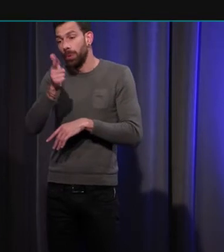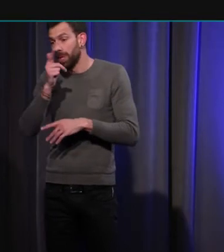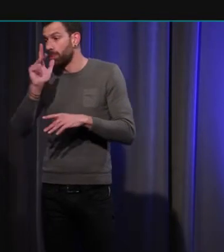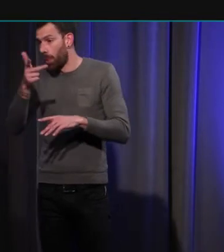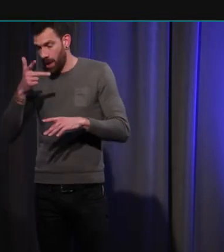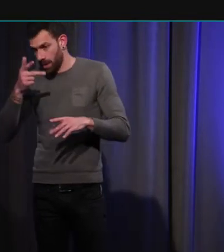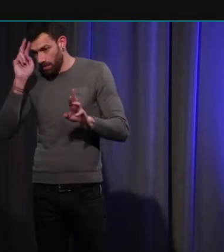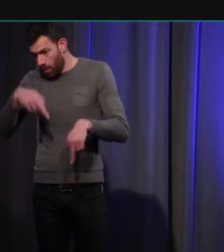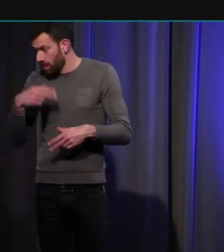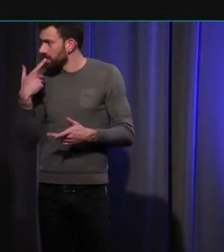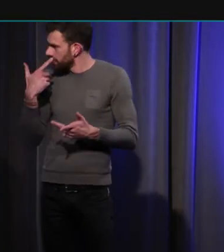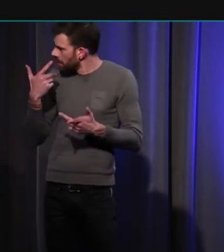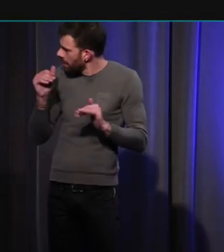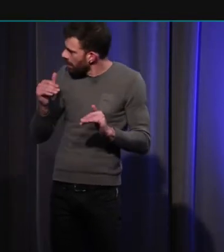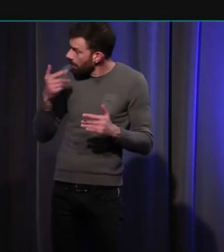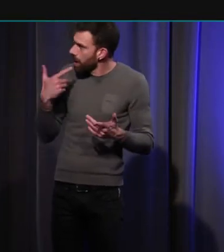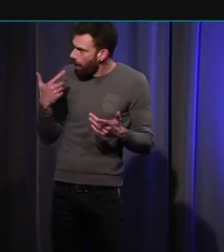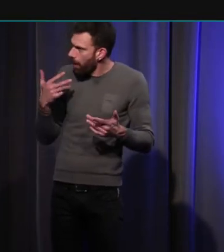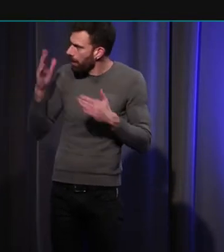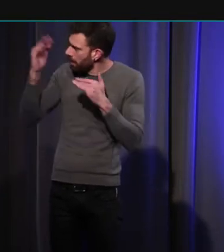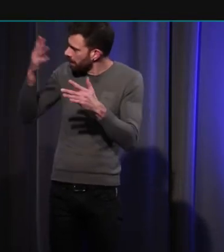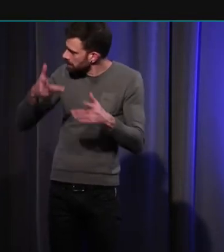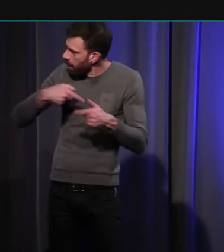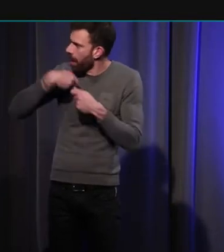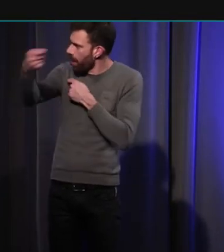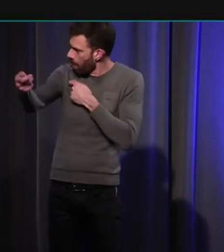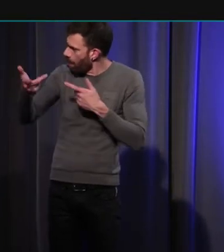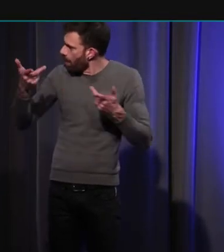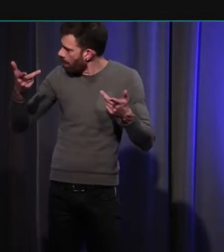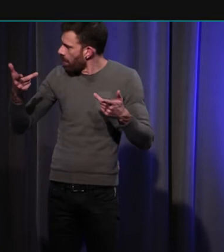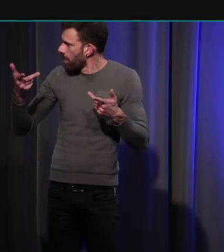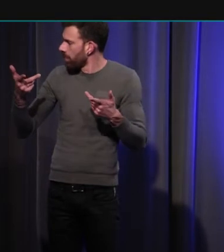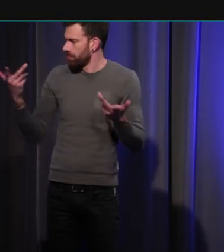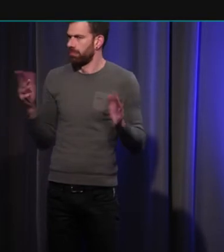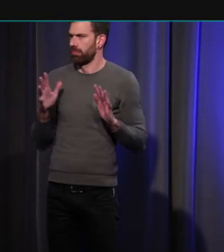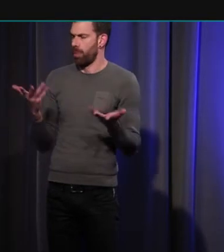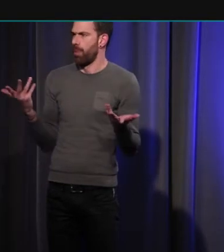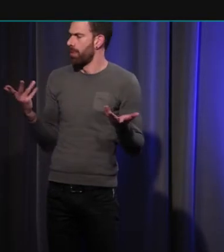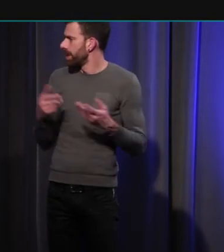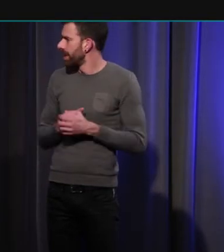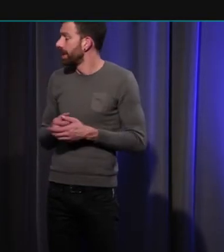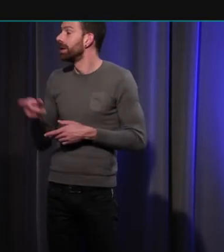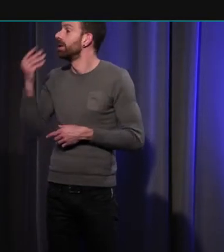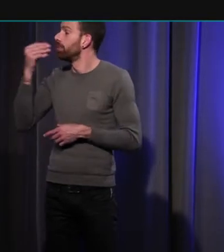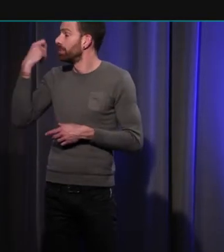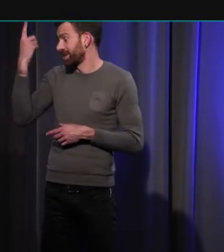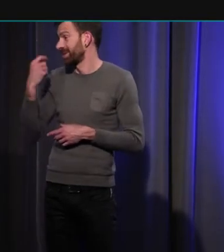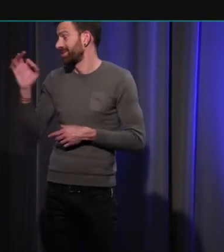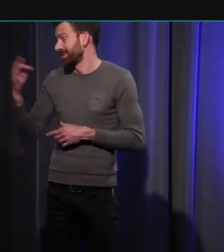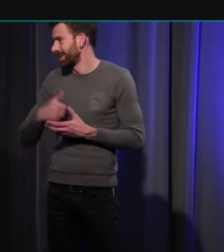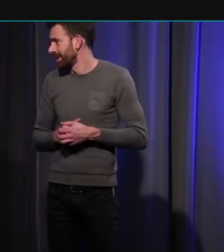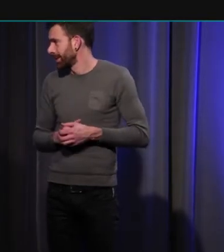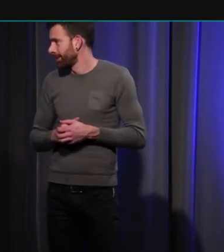continué à espérer sur un finalement résultats comment on explique ça oui c'est une très bonne question si vous savez